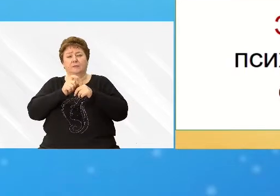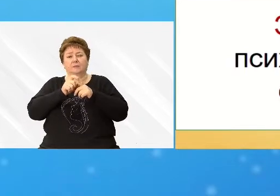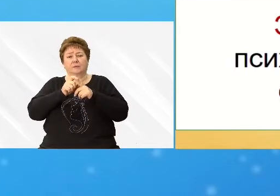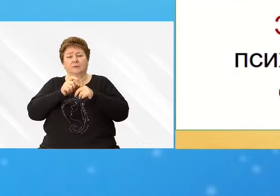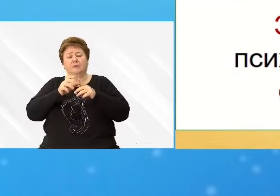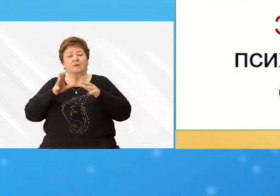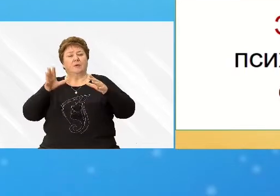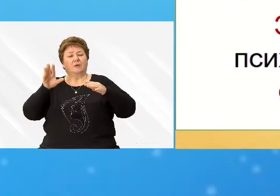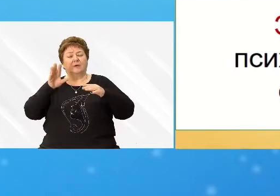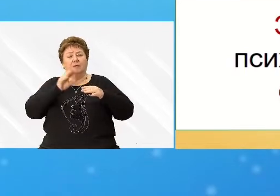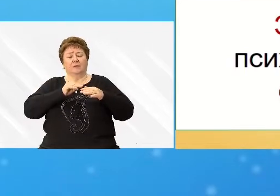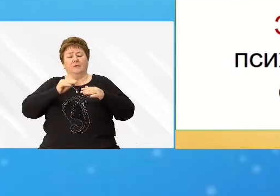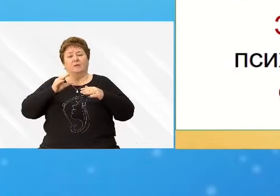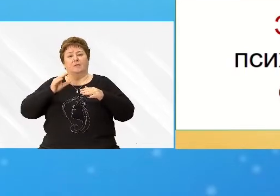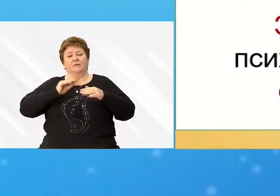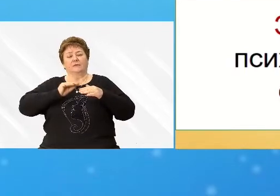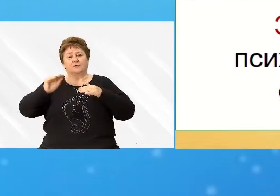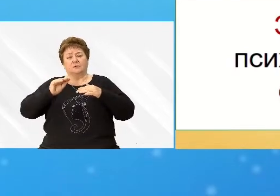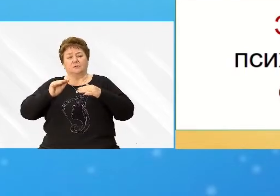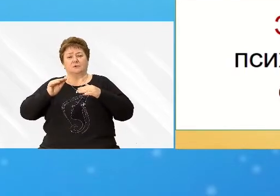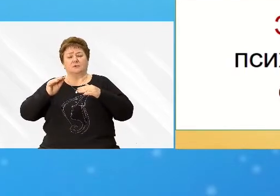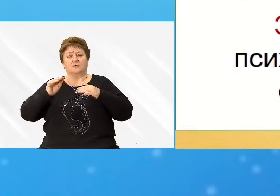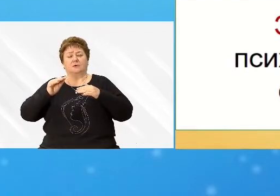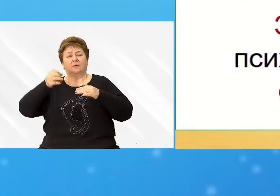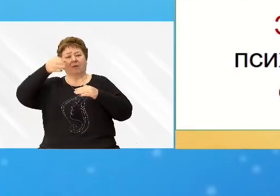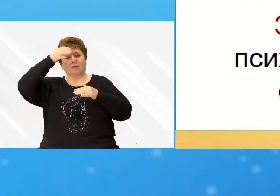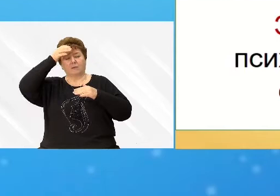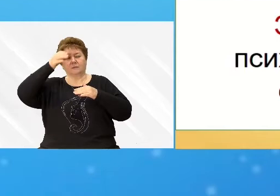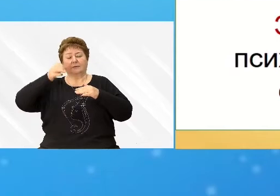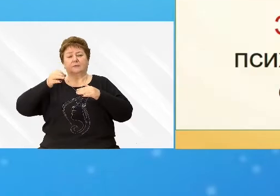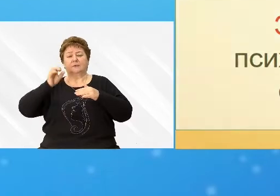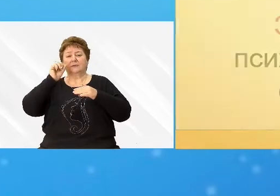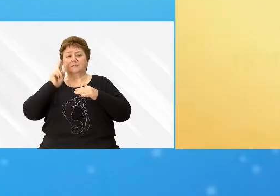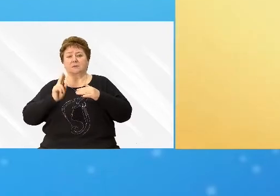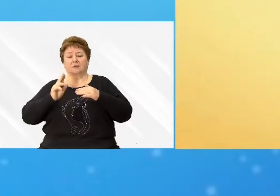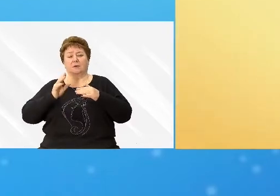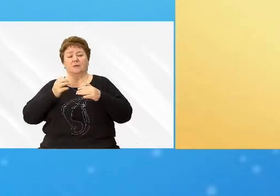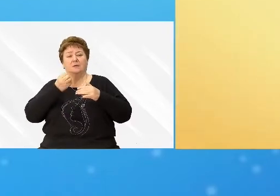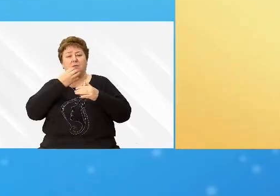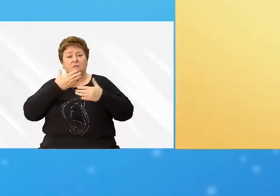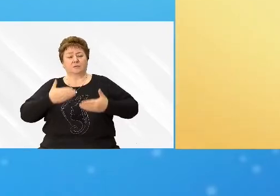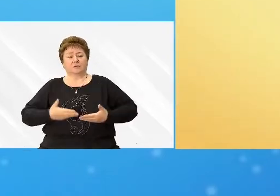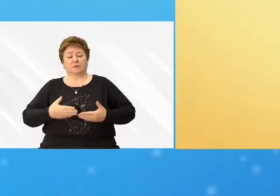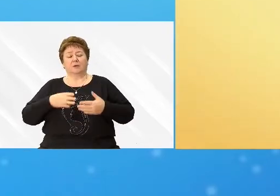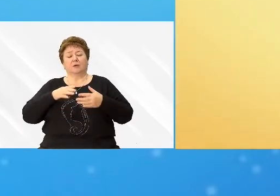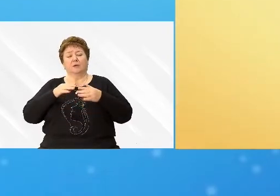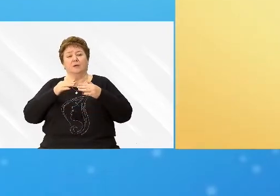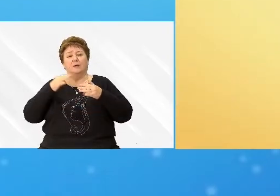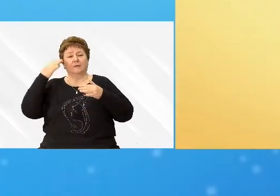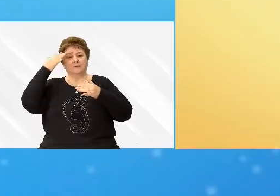физическое и умственное и социальное благополучие в узком смысле